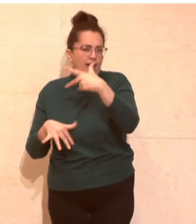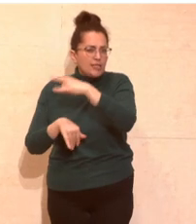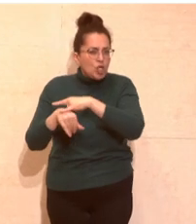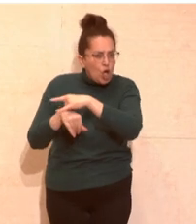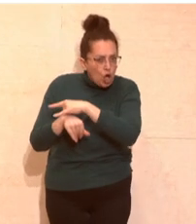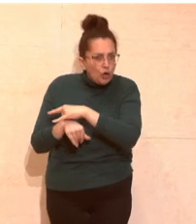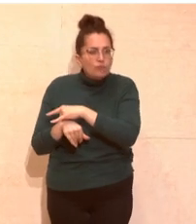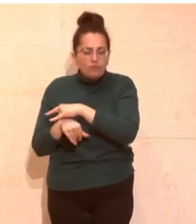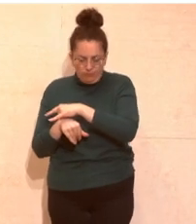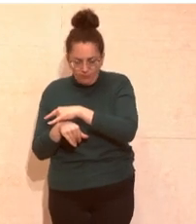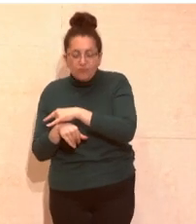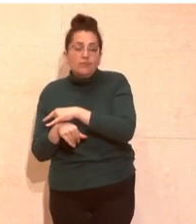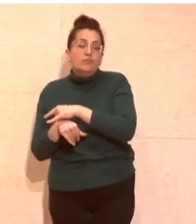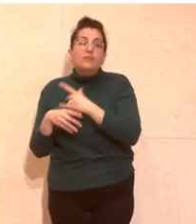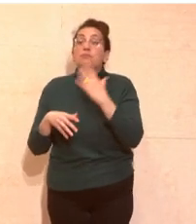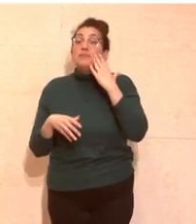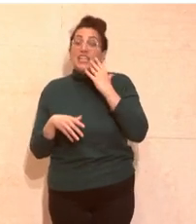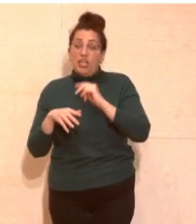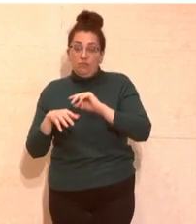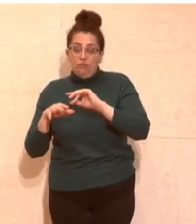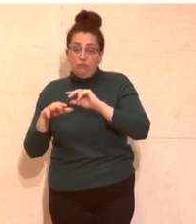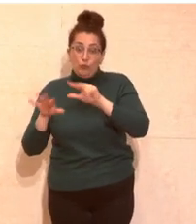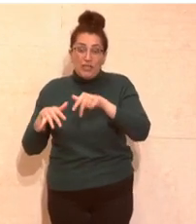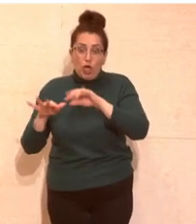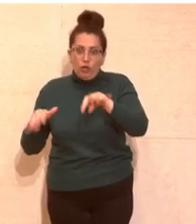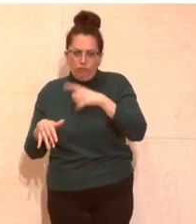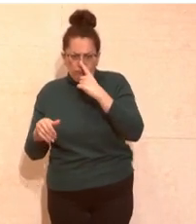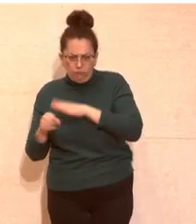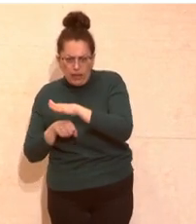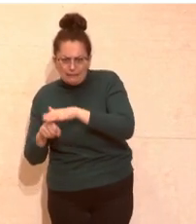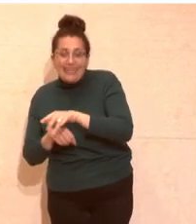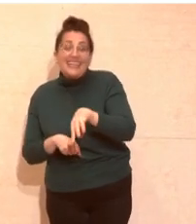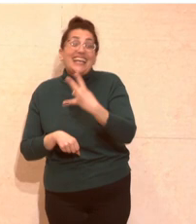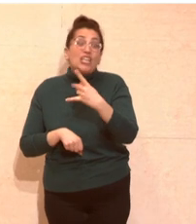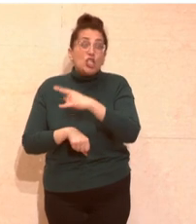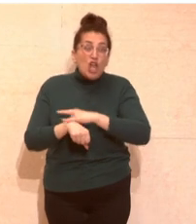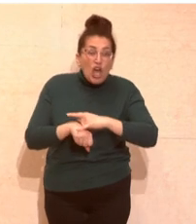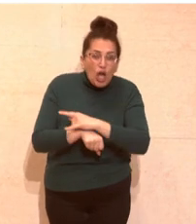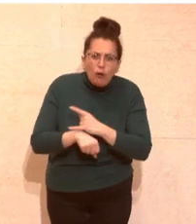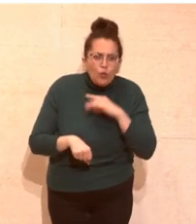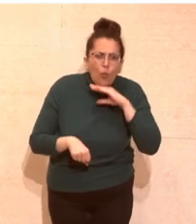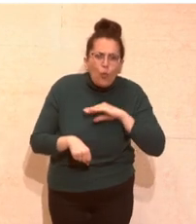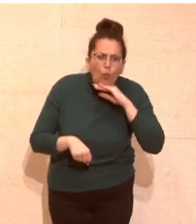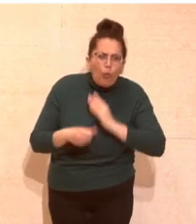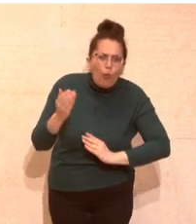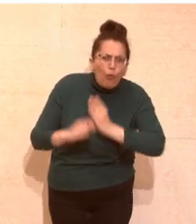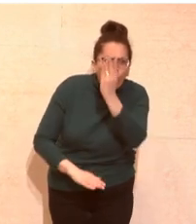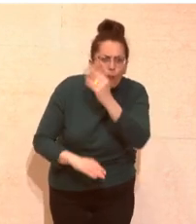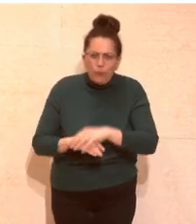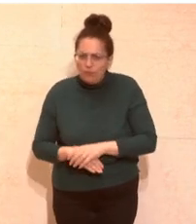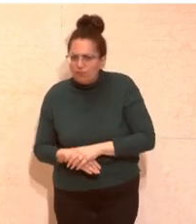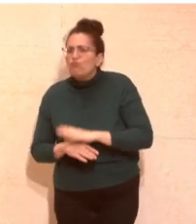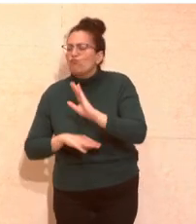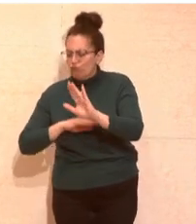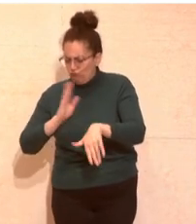est à 8 ou 9 heures on est trop peu, et quand on est à 14 heures c'est peut-être qu'on dort trop dans cette tranche d'âge. Un petit peu